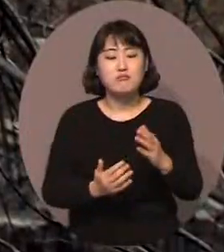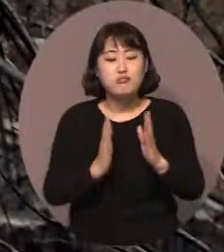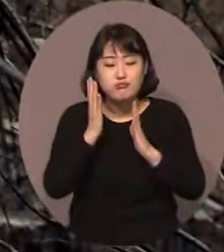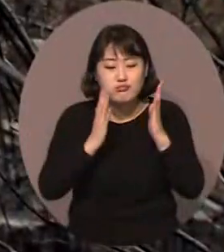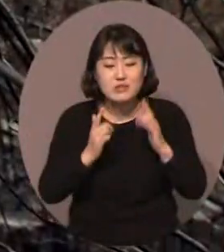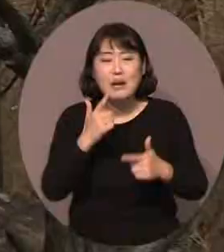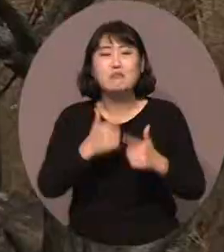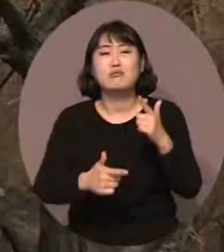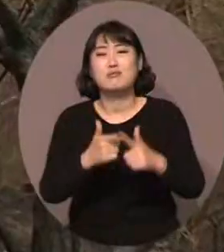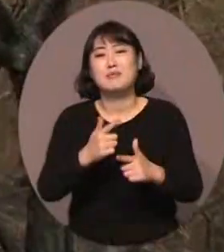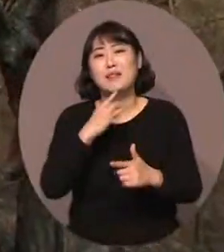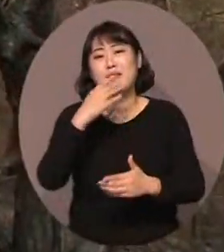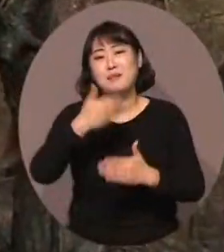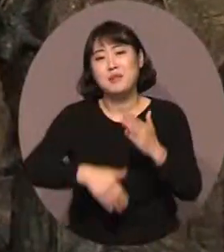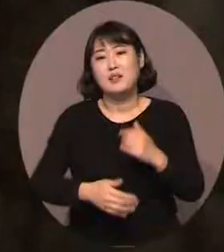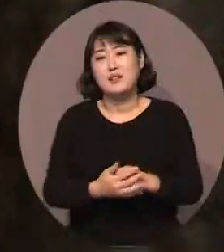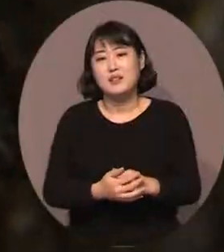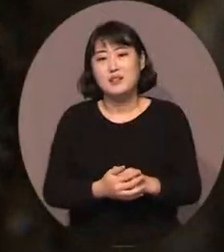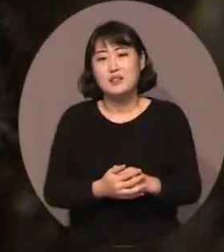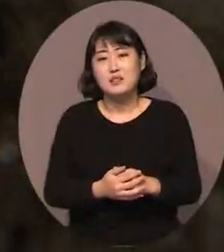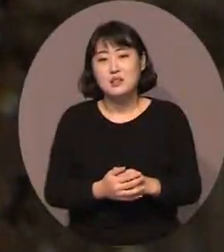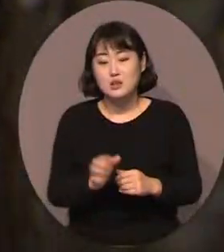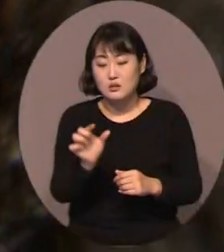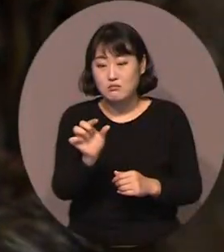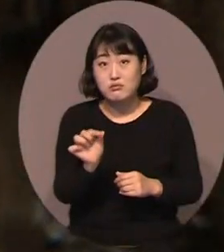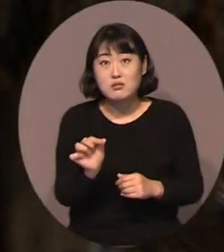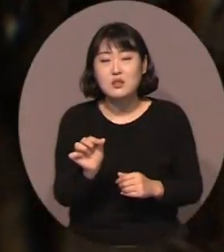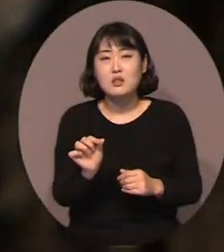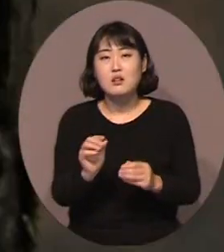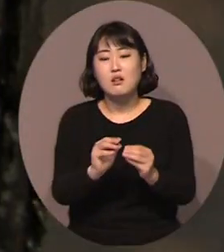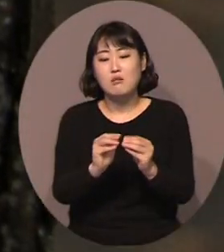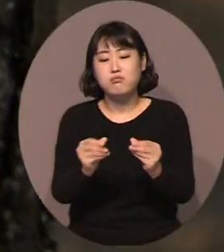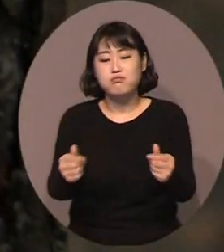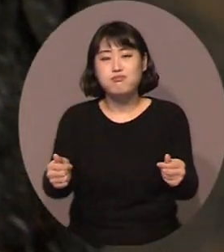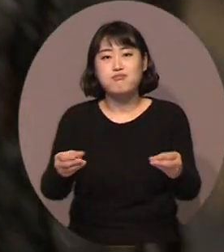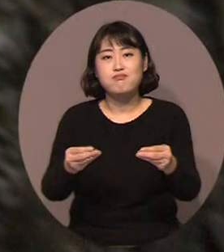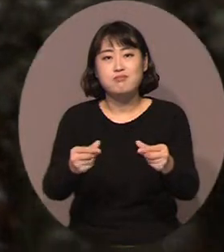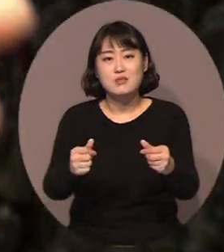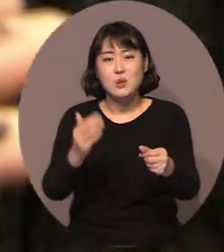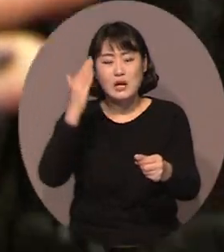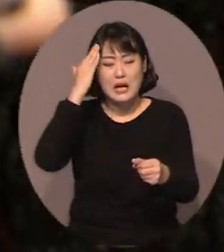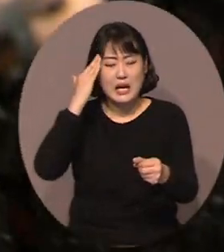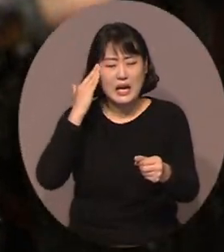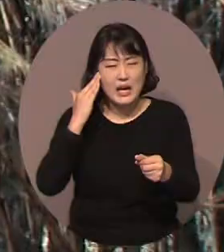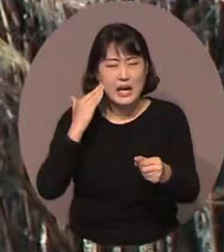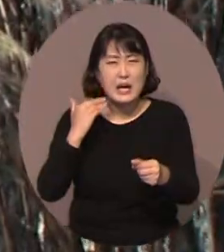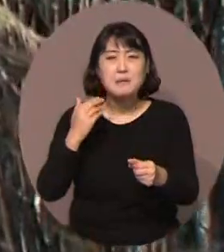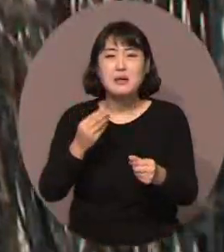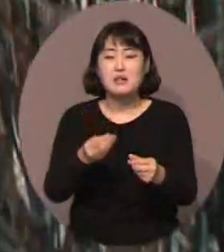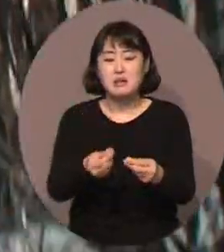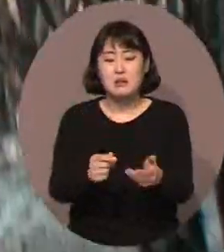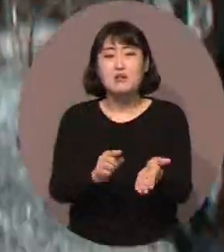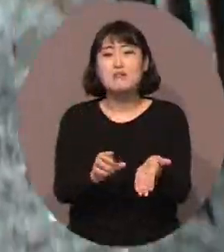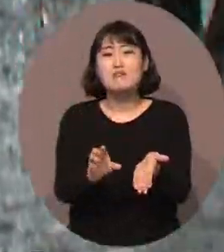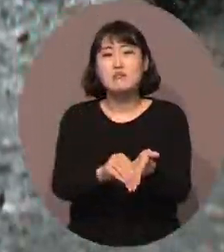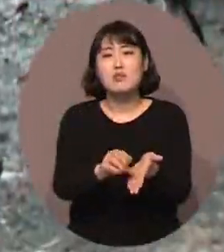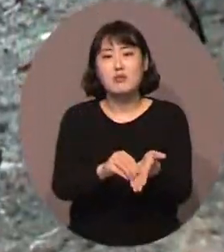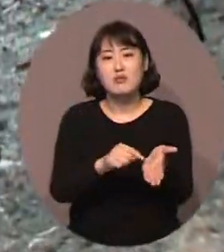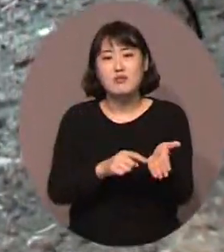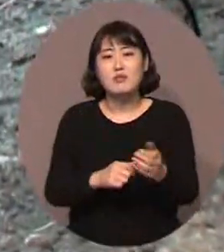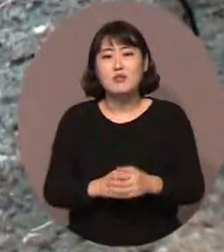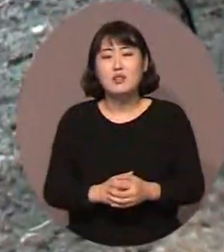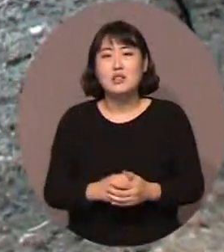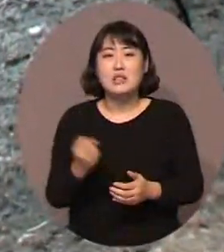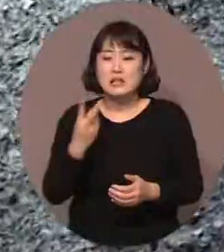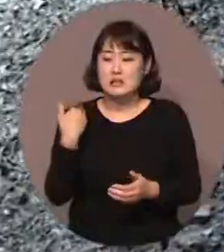남아있을 뿐입니다. 불에 탄 나무들은 손만 대도 껍질이 바스러지고 검은 재가 묻어납니다. 불타버린 숲이 다시